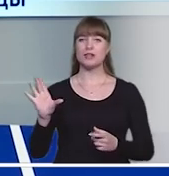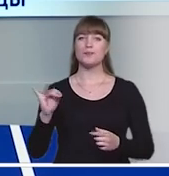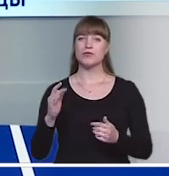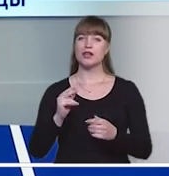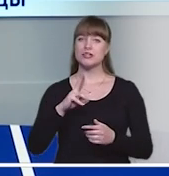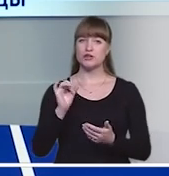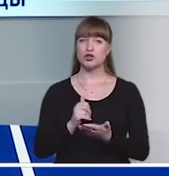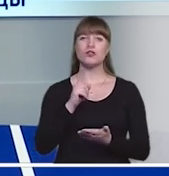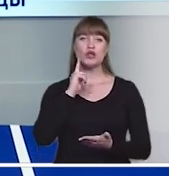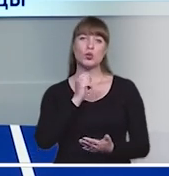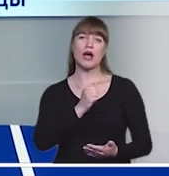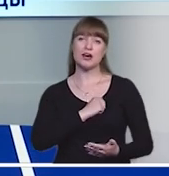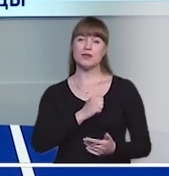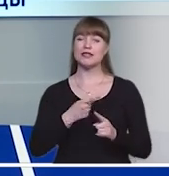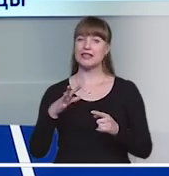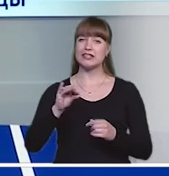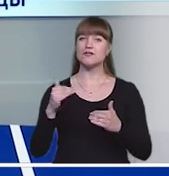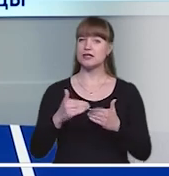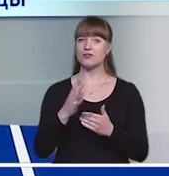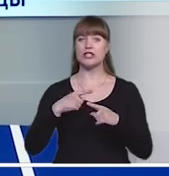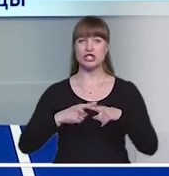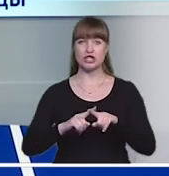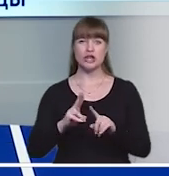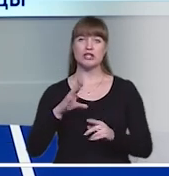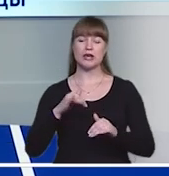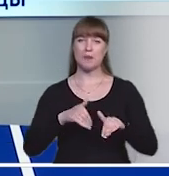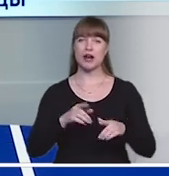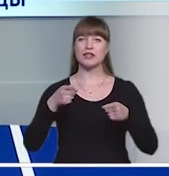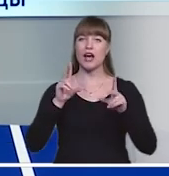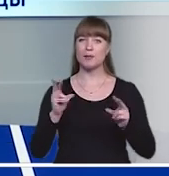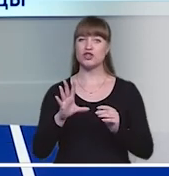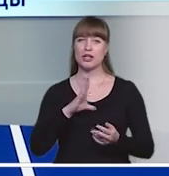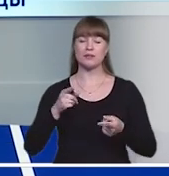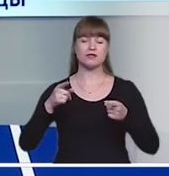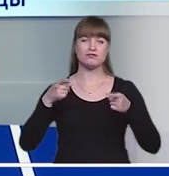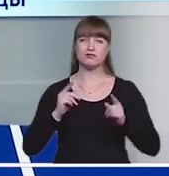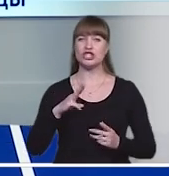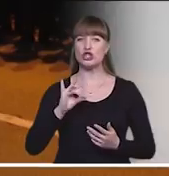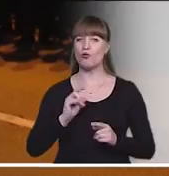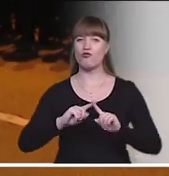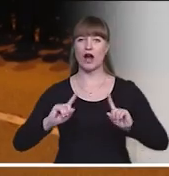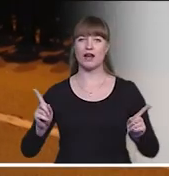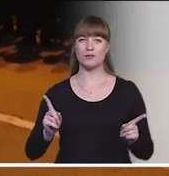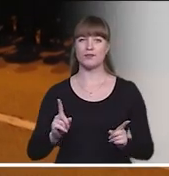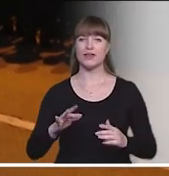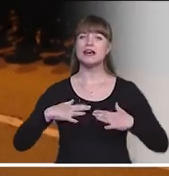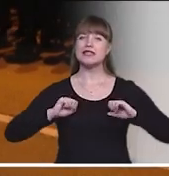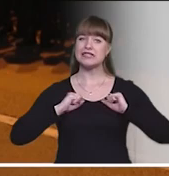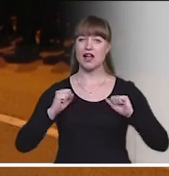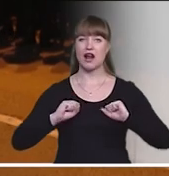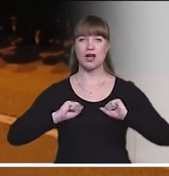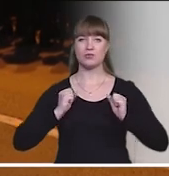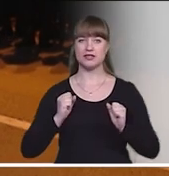дебютируют юнармейцы. И это еще не все новинки. Технический парад обещает быть по-настоящему триумфальным.